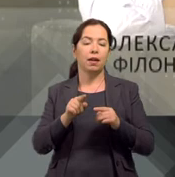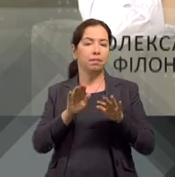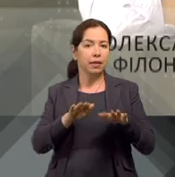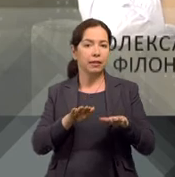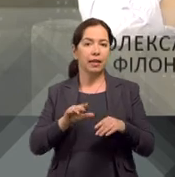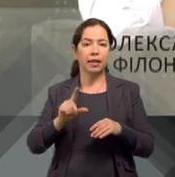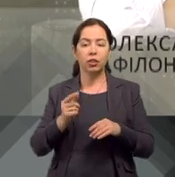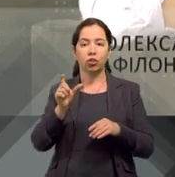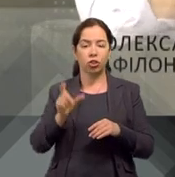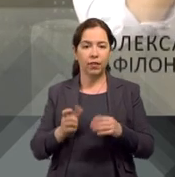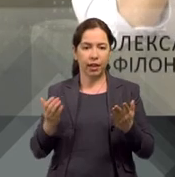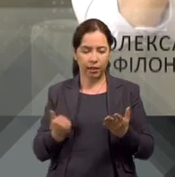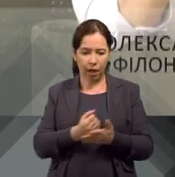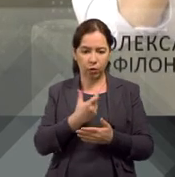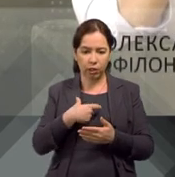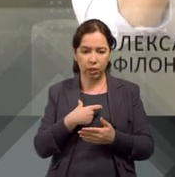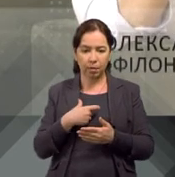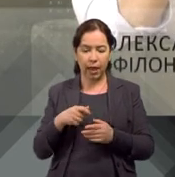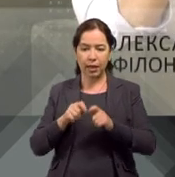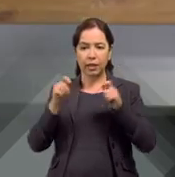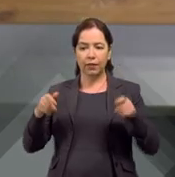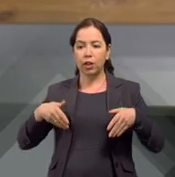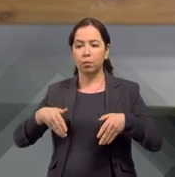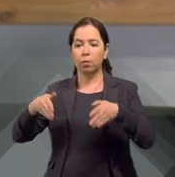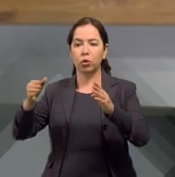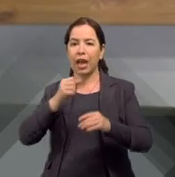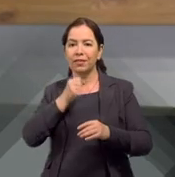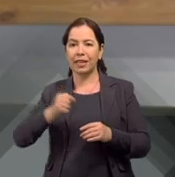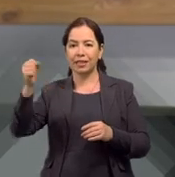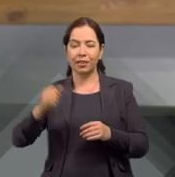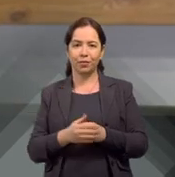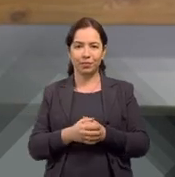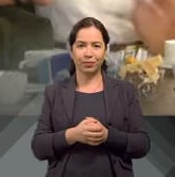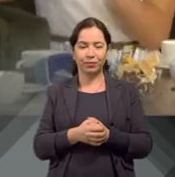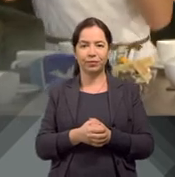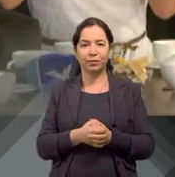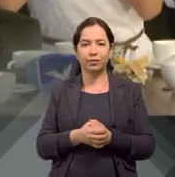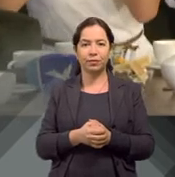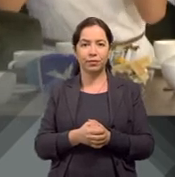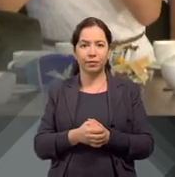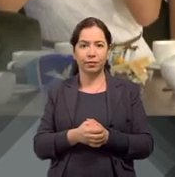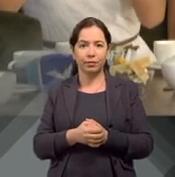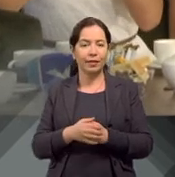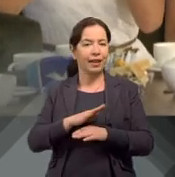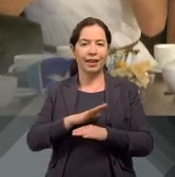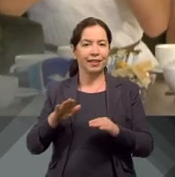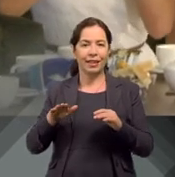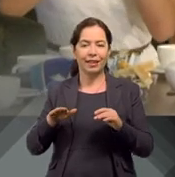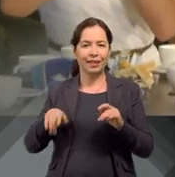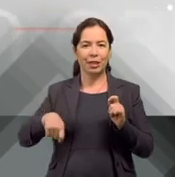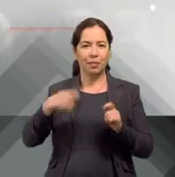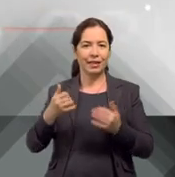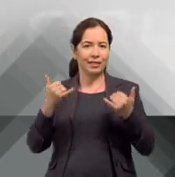человек находит себя и открывает путь взросления. Браво! Короче, не зря провели день